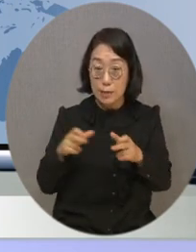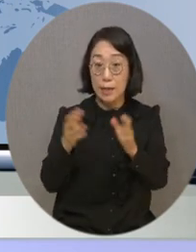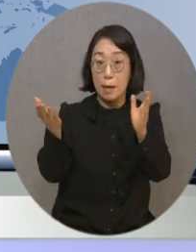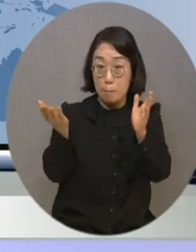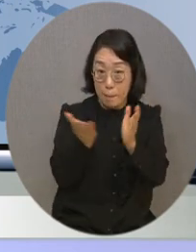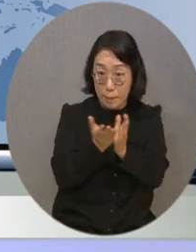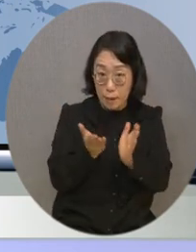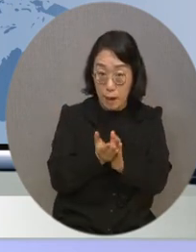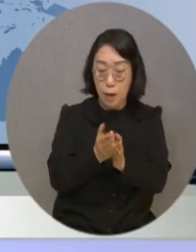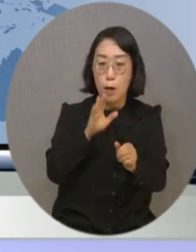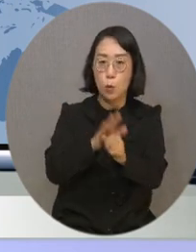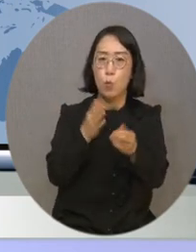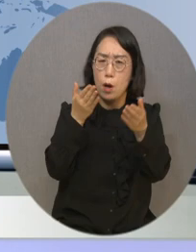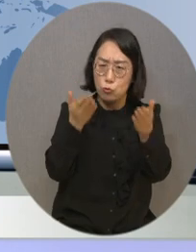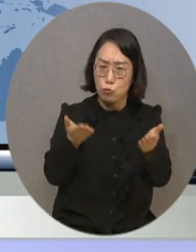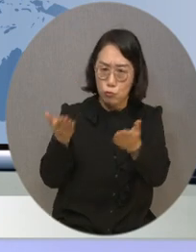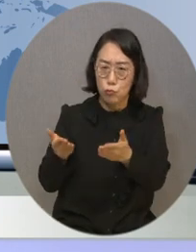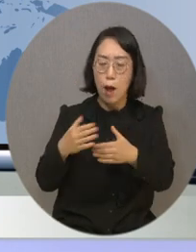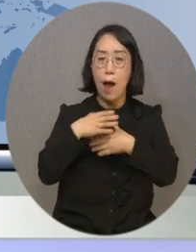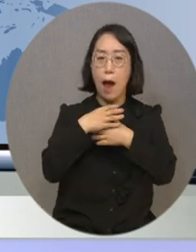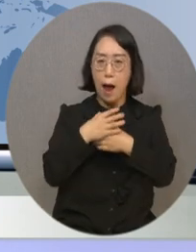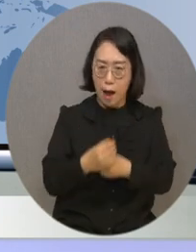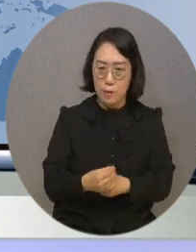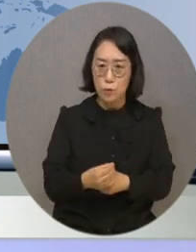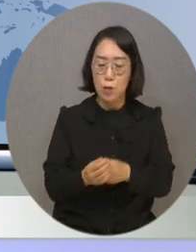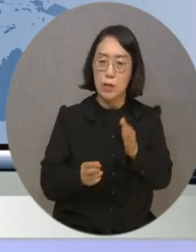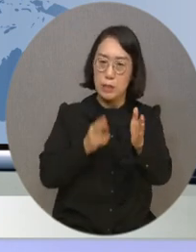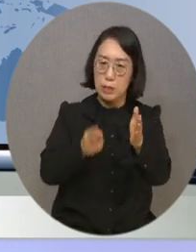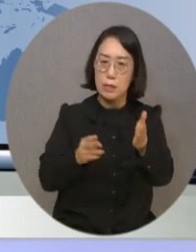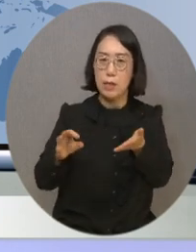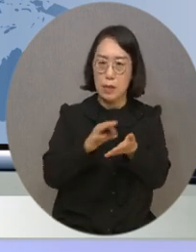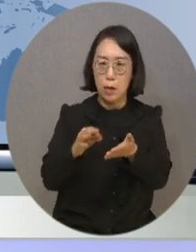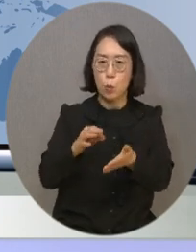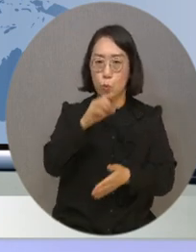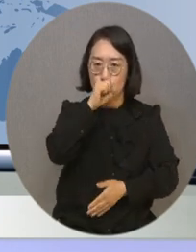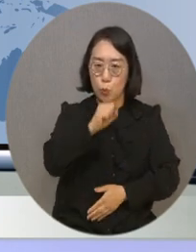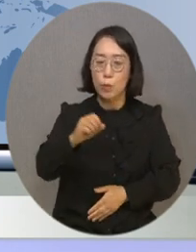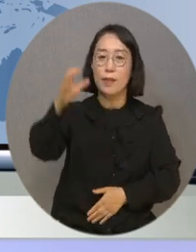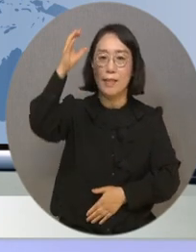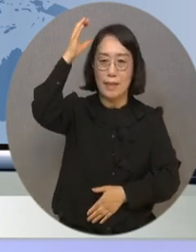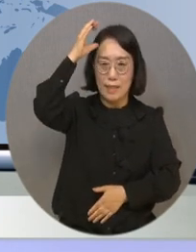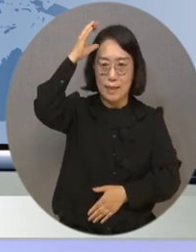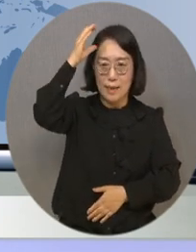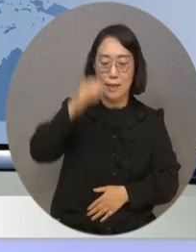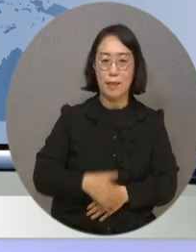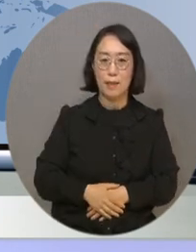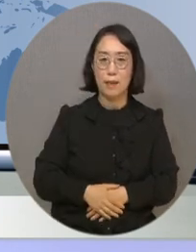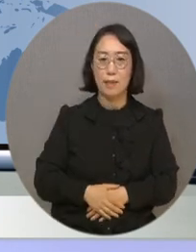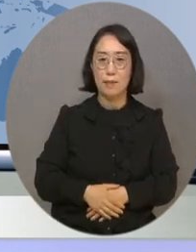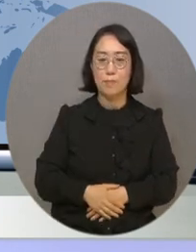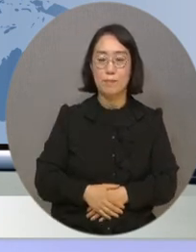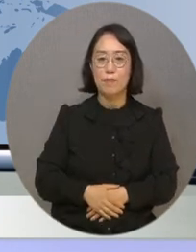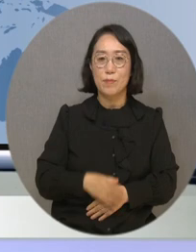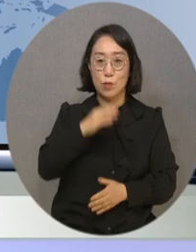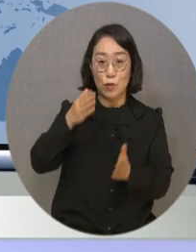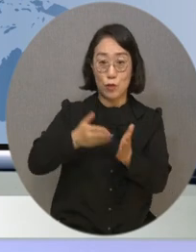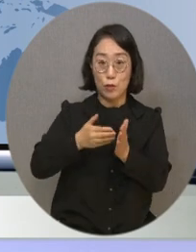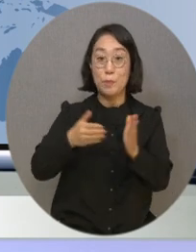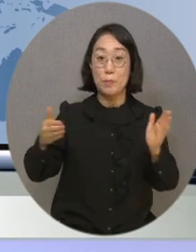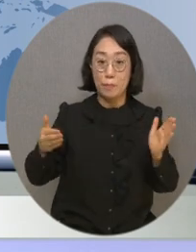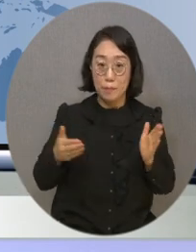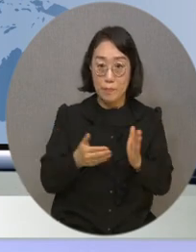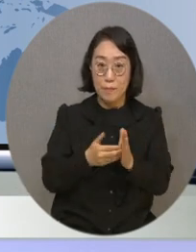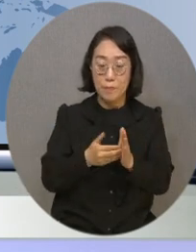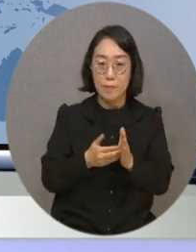제도 개선으로 편리하고 안정적인 기차 이용을 할 수 있기를 기대해봅니다. 이상 WBC 복지TV 뉴스 24를